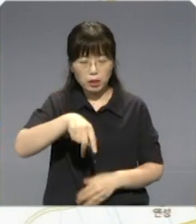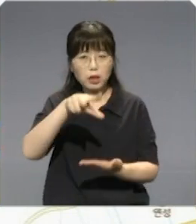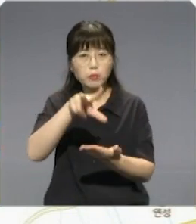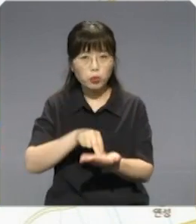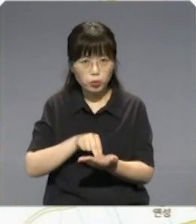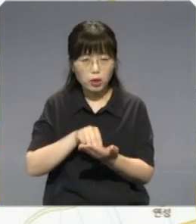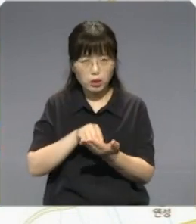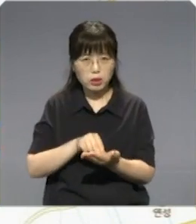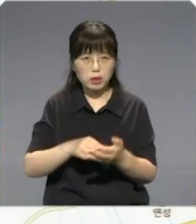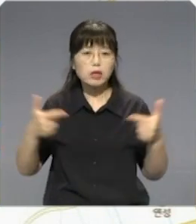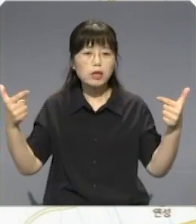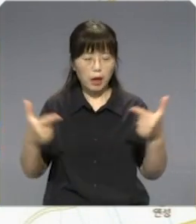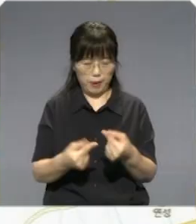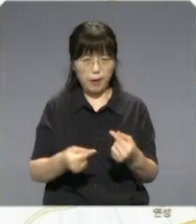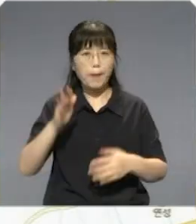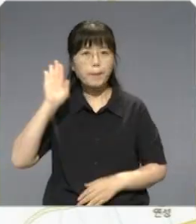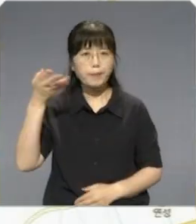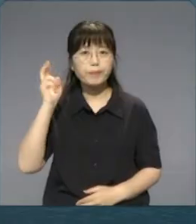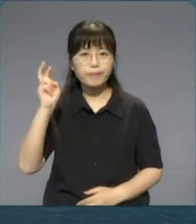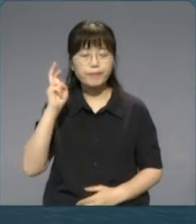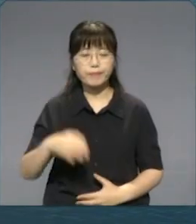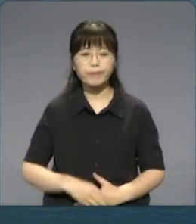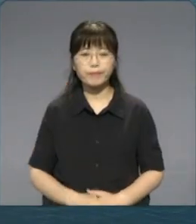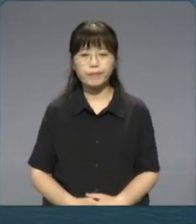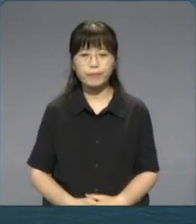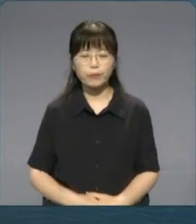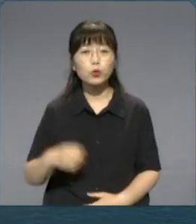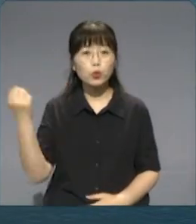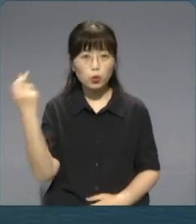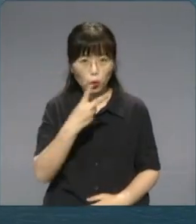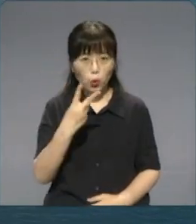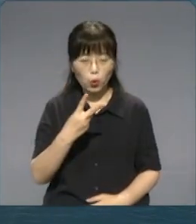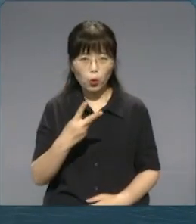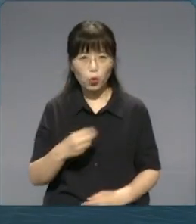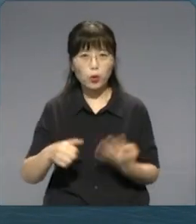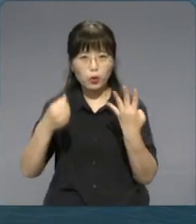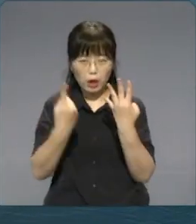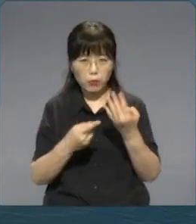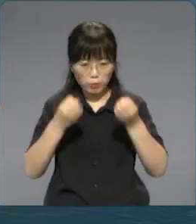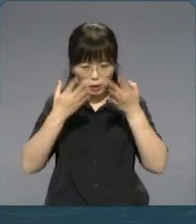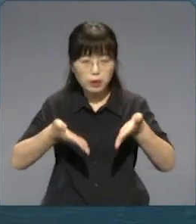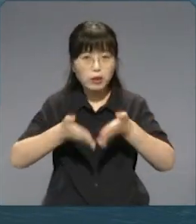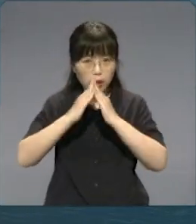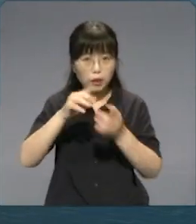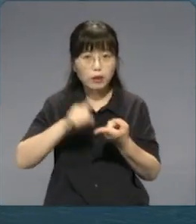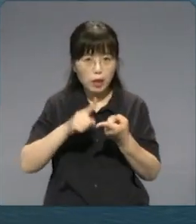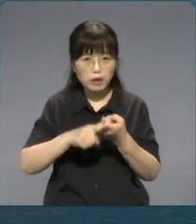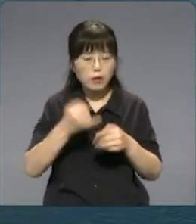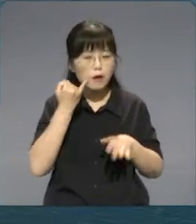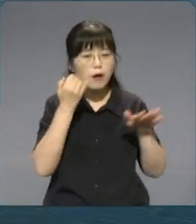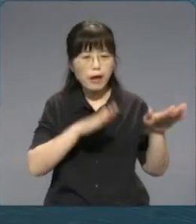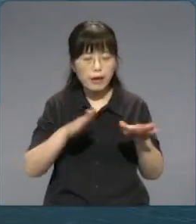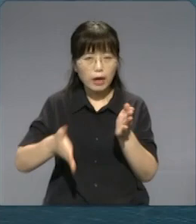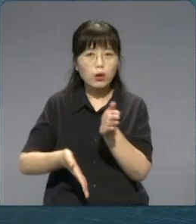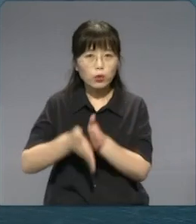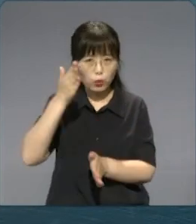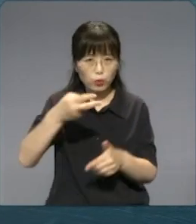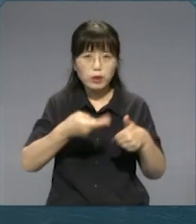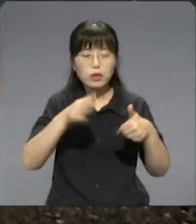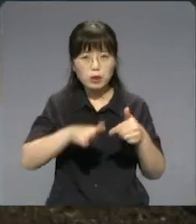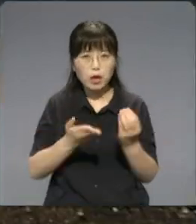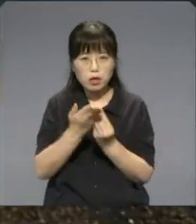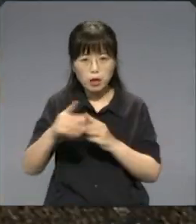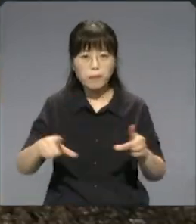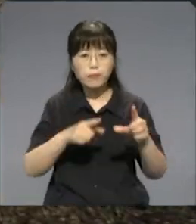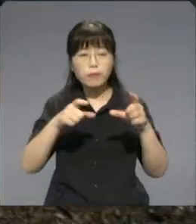문제는 감소할 것으로 보입니다. 또한 4호선 신설은 해양도시로서 인천